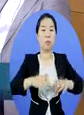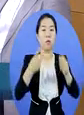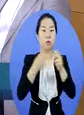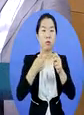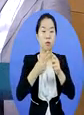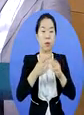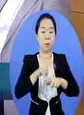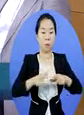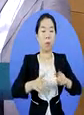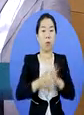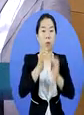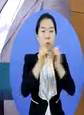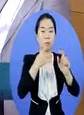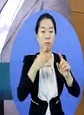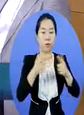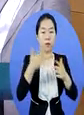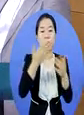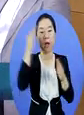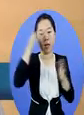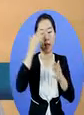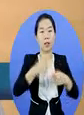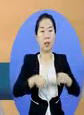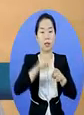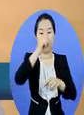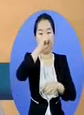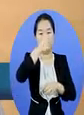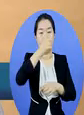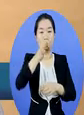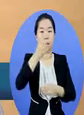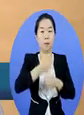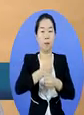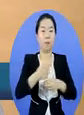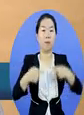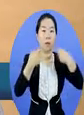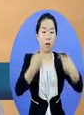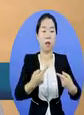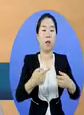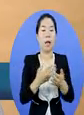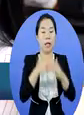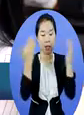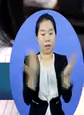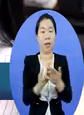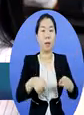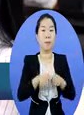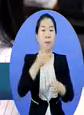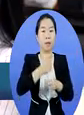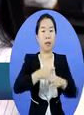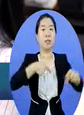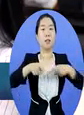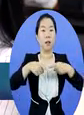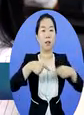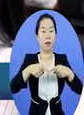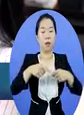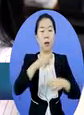대회는 일반 시민뿐 아니라 학생들이 함께 예산 편성에 참여함으로써 모두가 함께 만들어가는 열린 행정구현에 큰 의미가